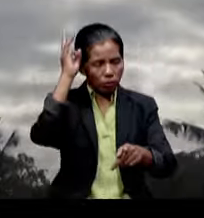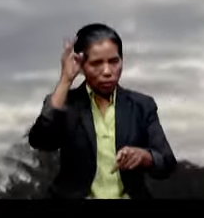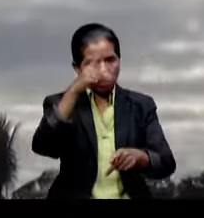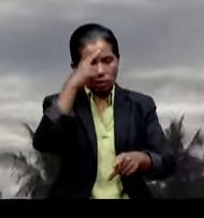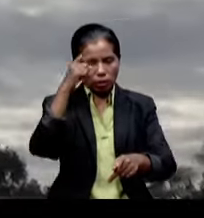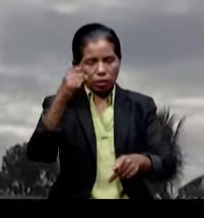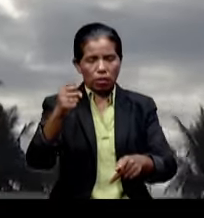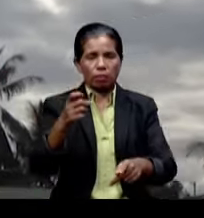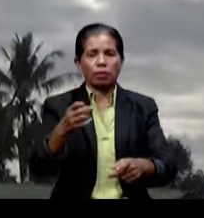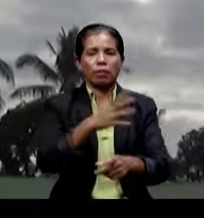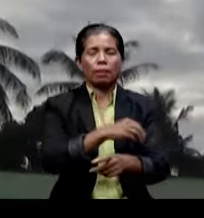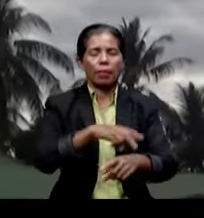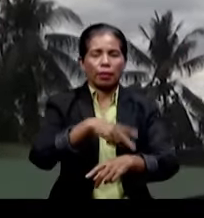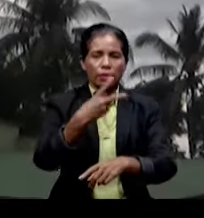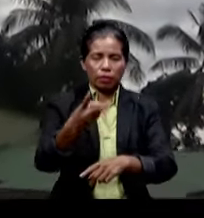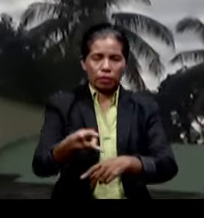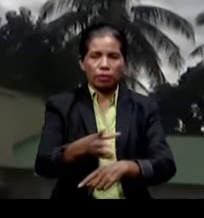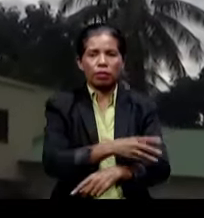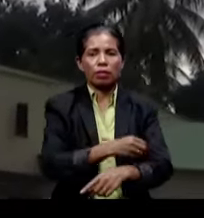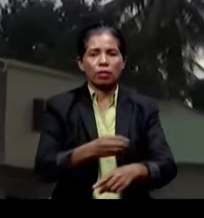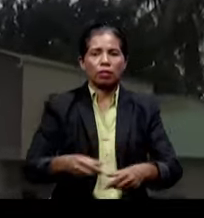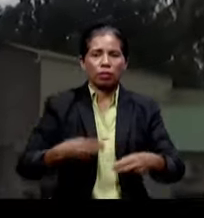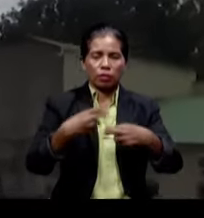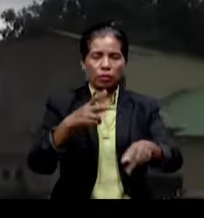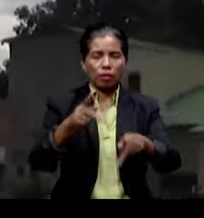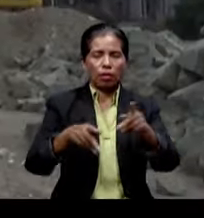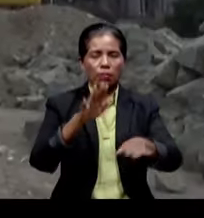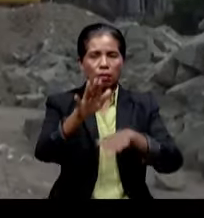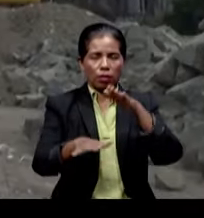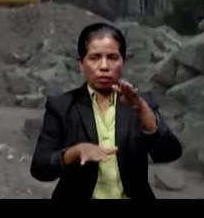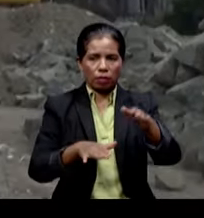tamba fiu telecomunicação monoto ia rai ho di fo impacto ba ema lao ain sira abrong.